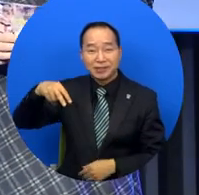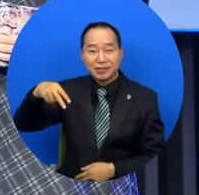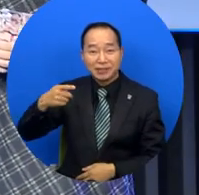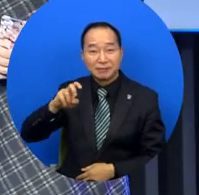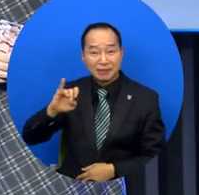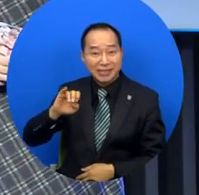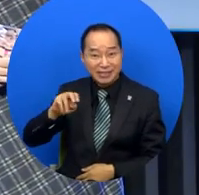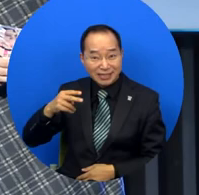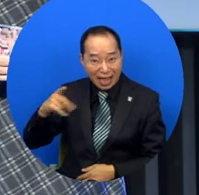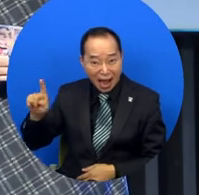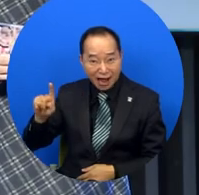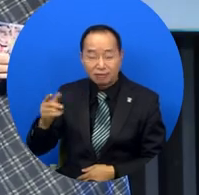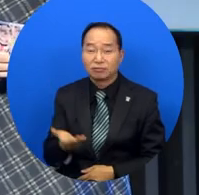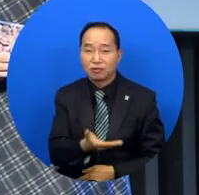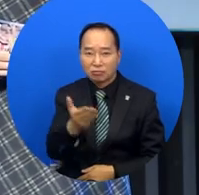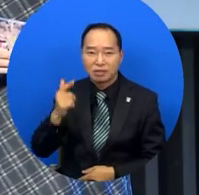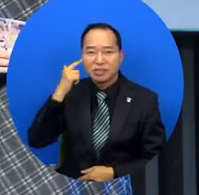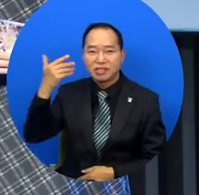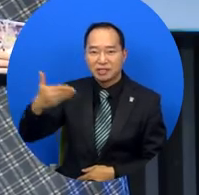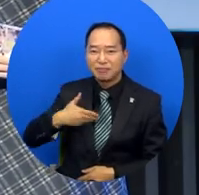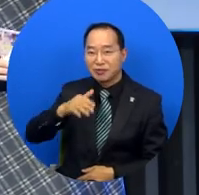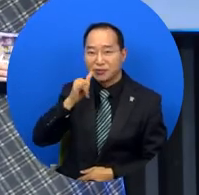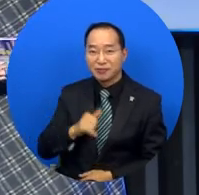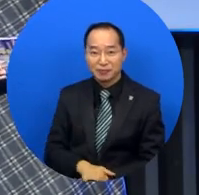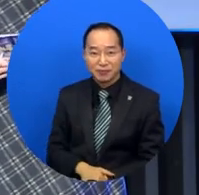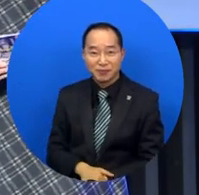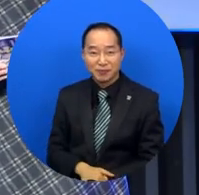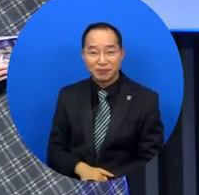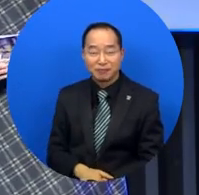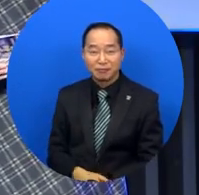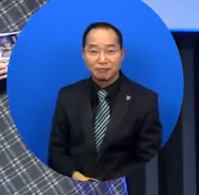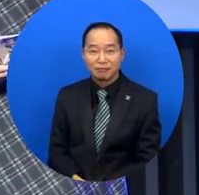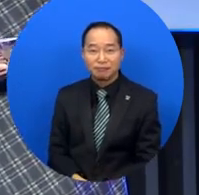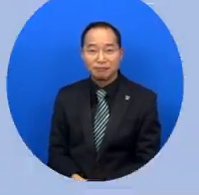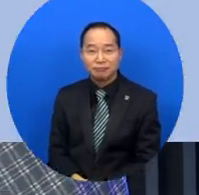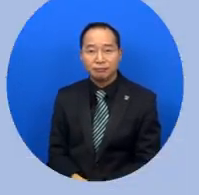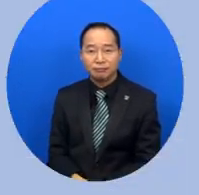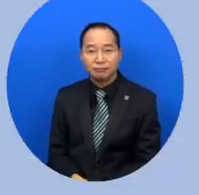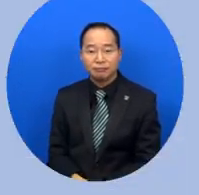사세계 공동체 씁니다. 여러분께서 질문을 먼저 보내주셨는데요. 함께